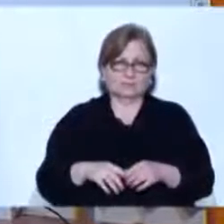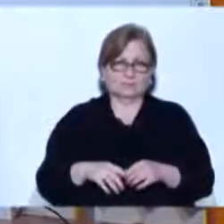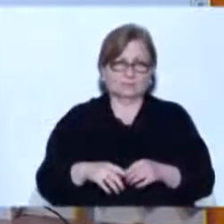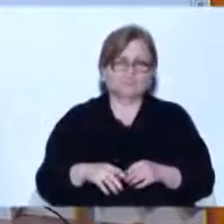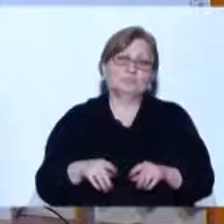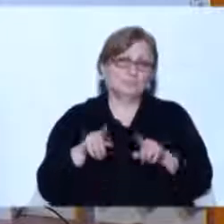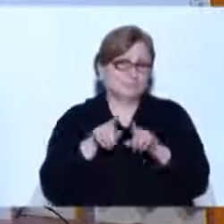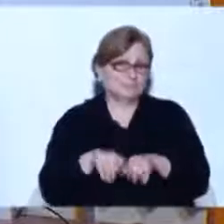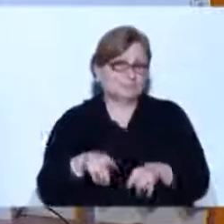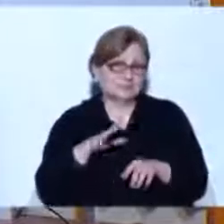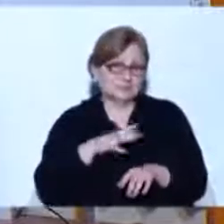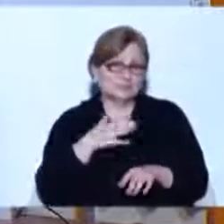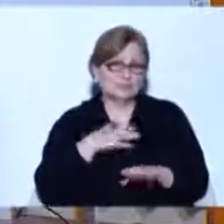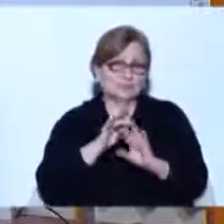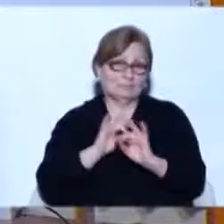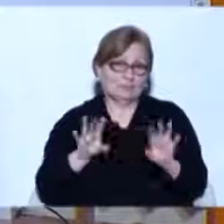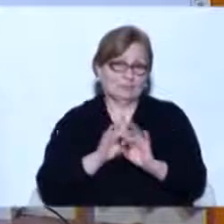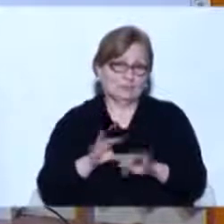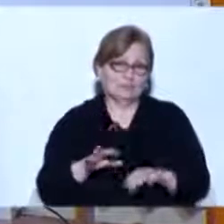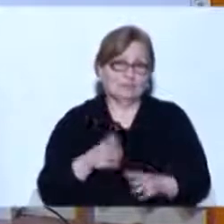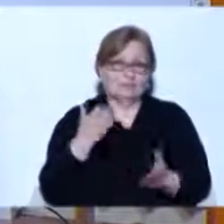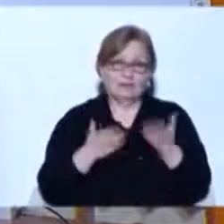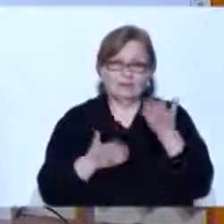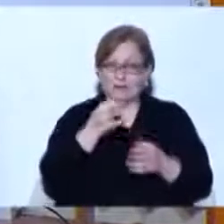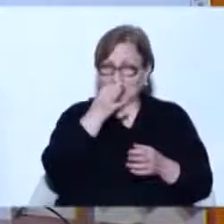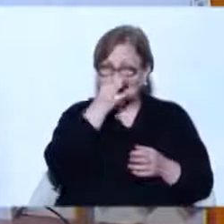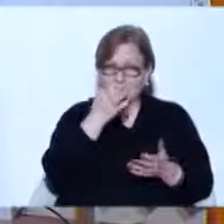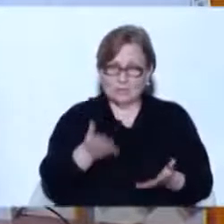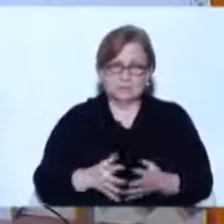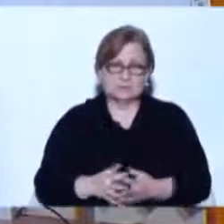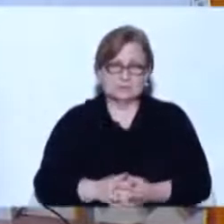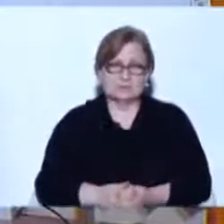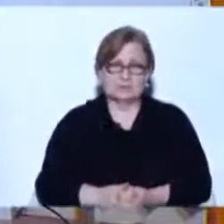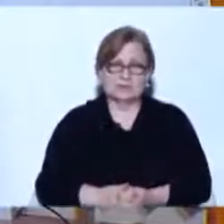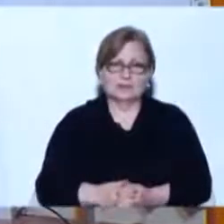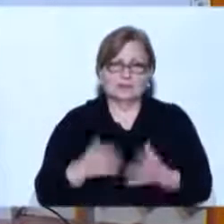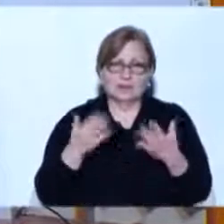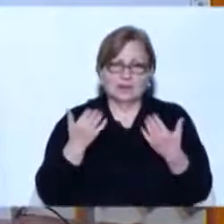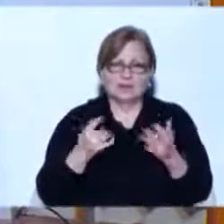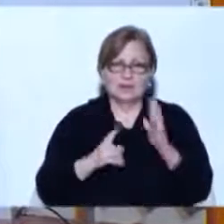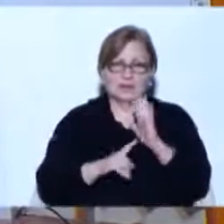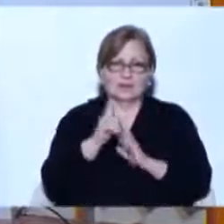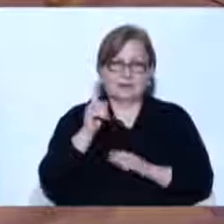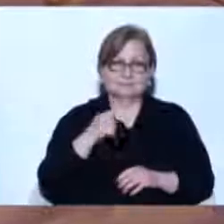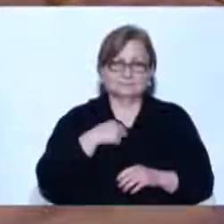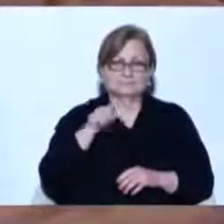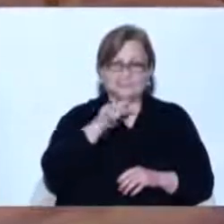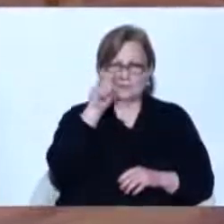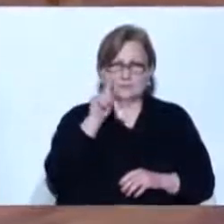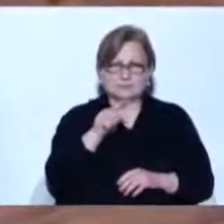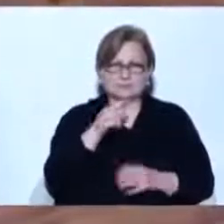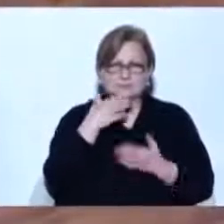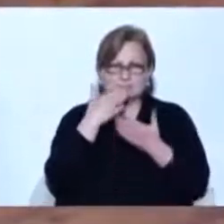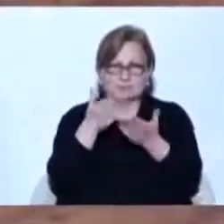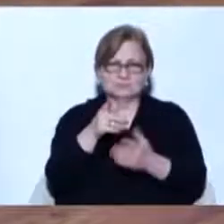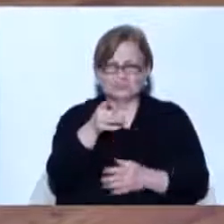იყო ჩვენი მოთხრობა. ალბათ მოგეწონა. მოდი ახლა კითხვებს დაგისვამ და